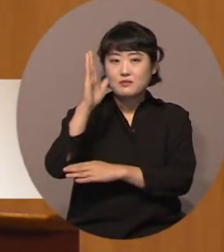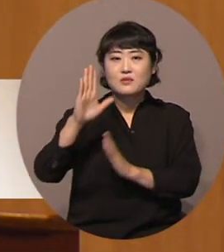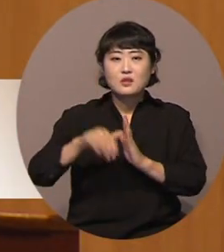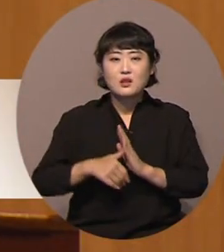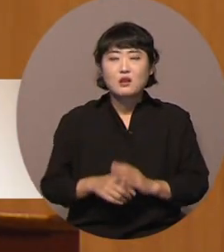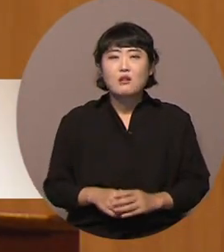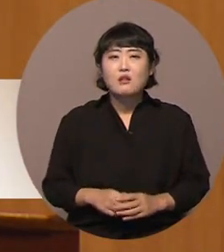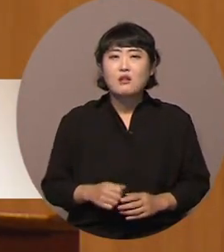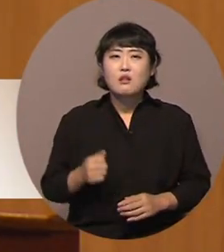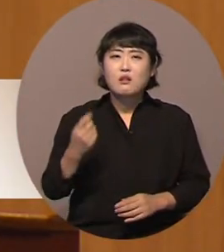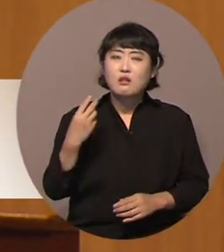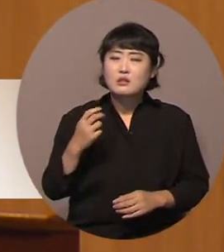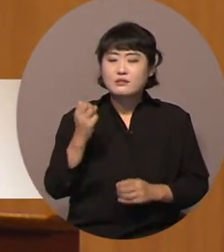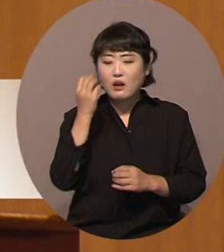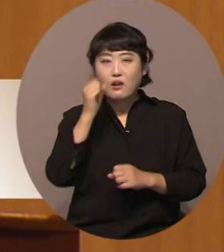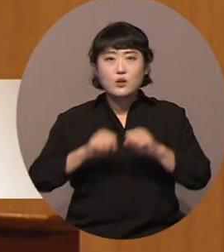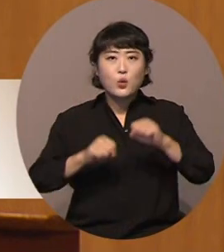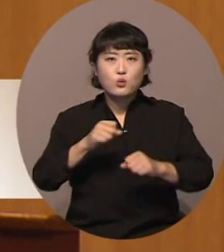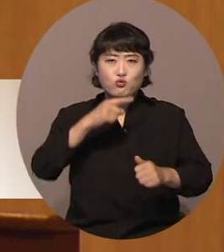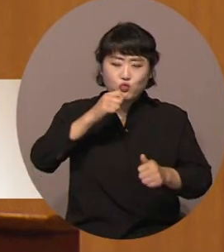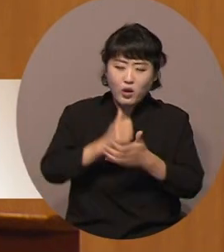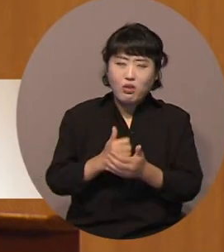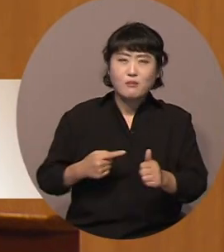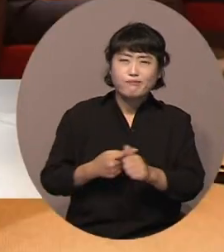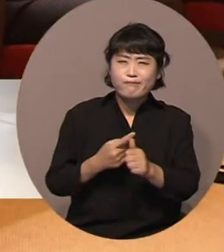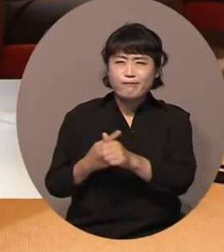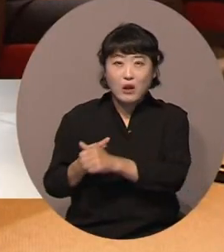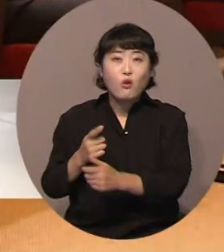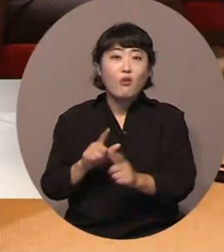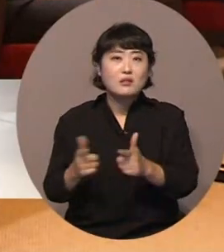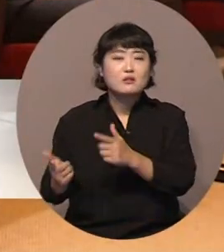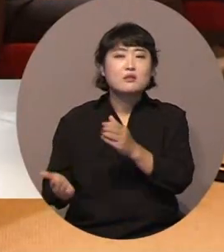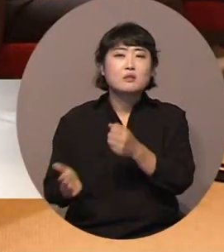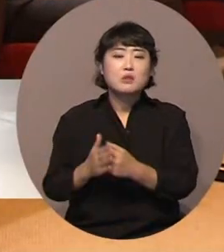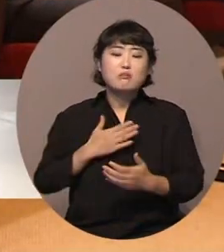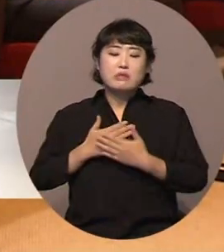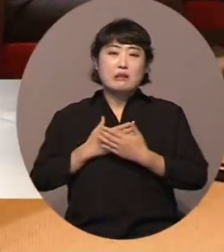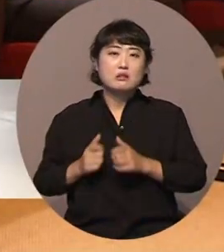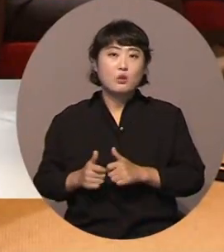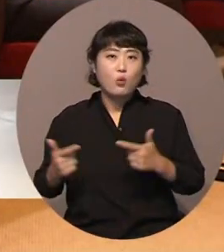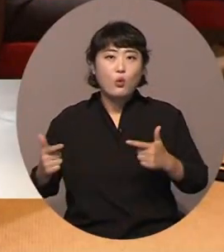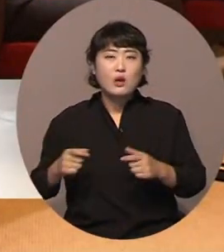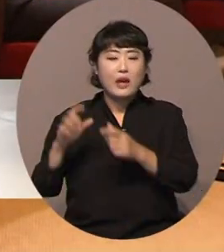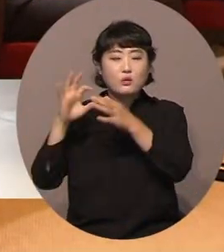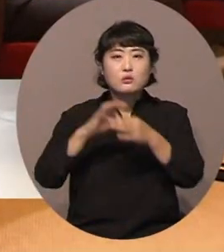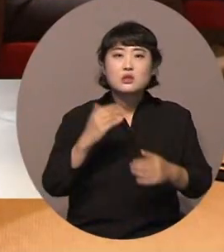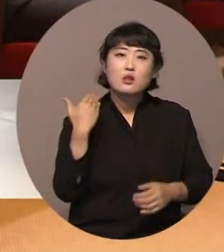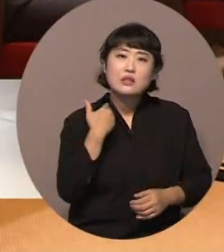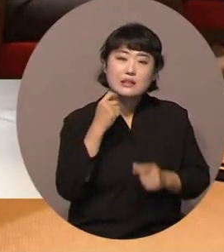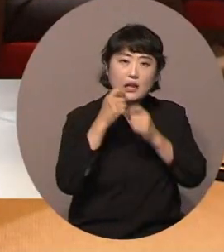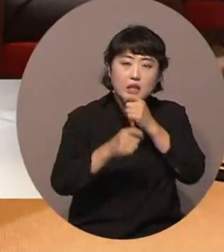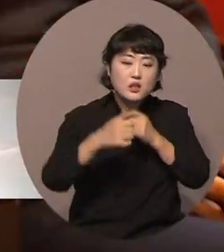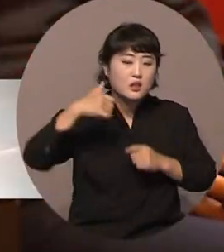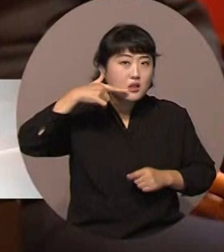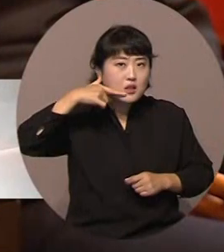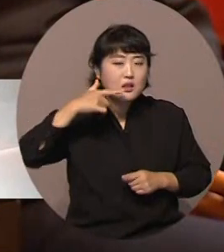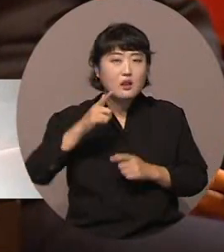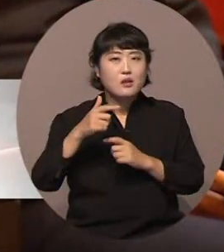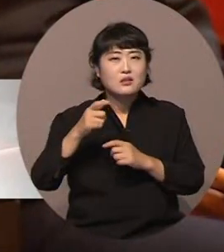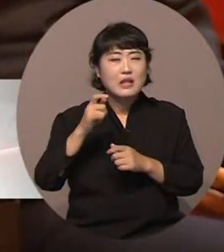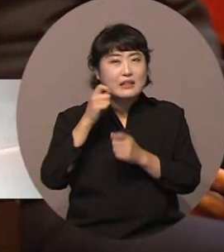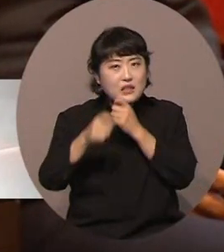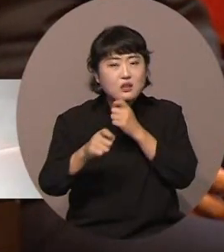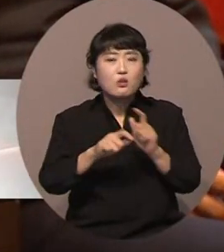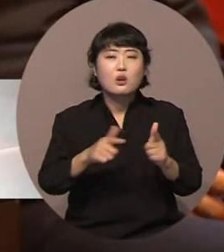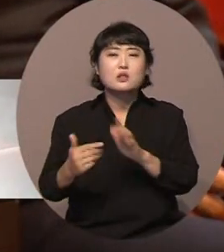최근 연이은 이상 동기 범죄로 국민들의 불안감이 커지고 지속적인 전세 사기나 전화 금융 사기로 예방